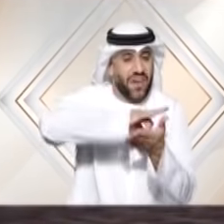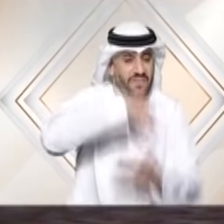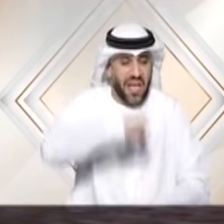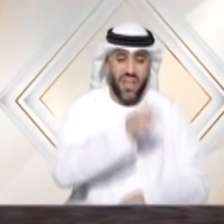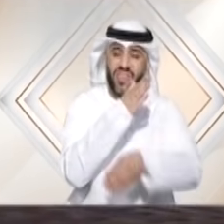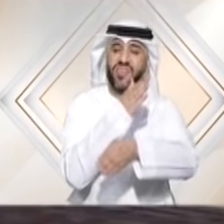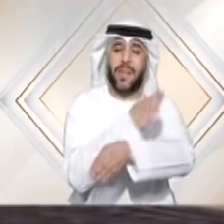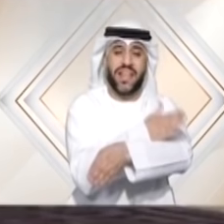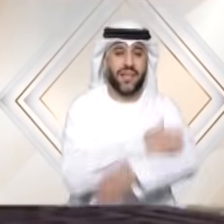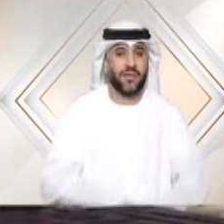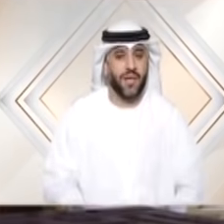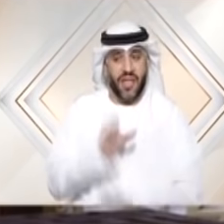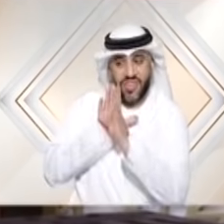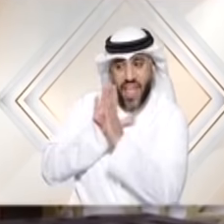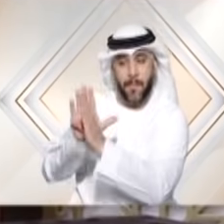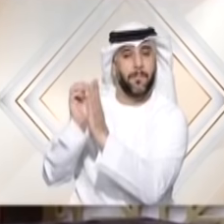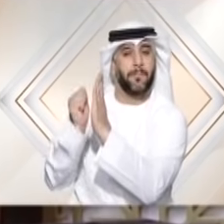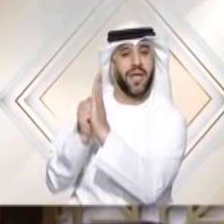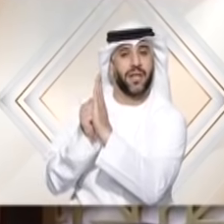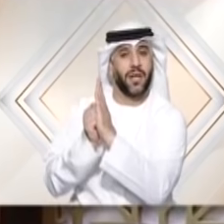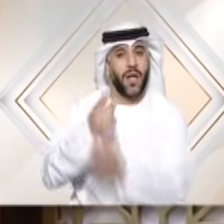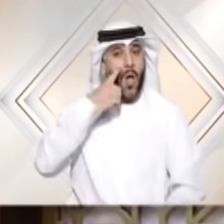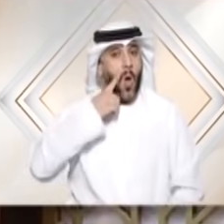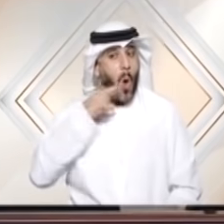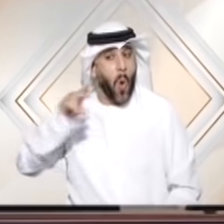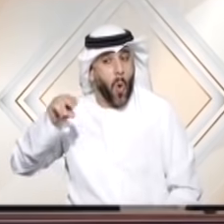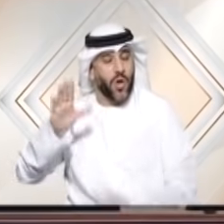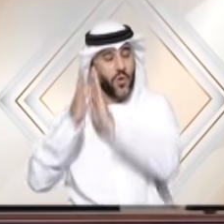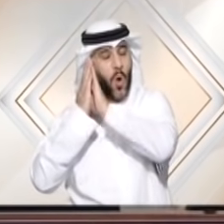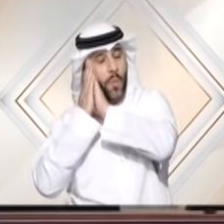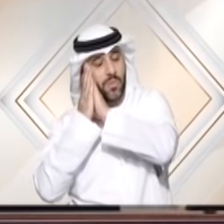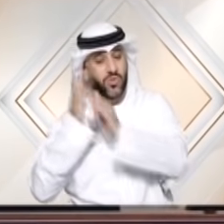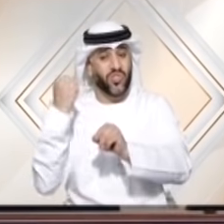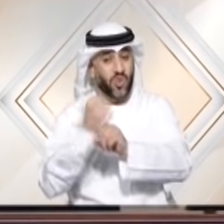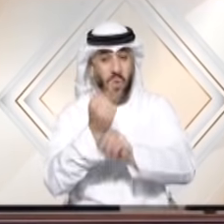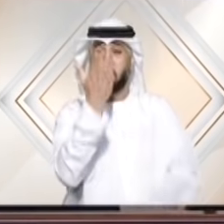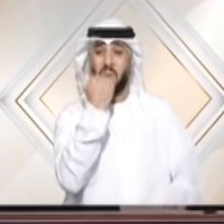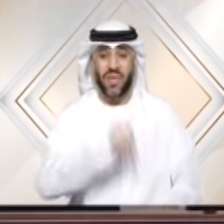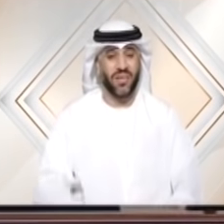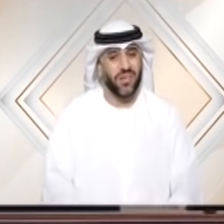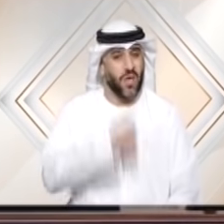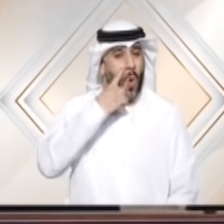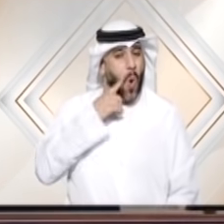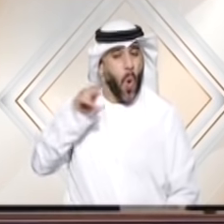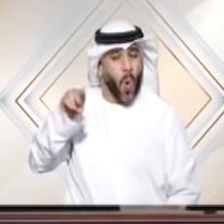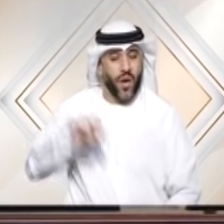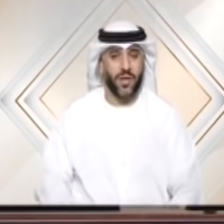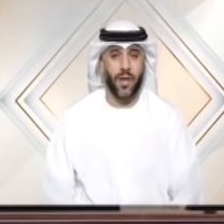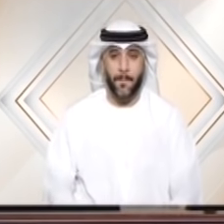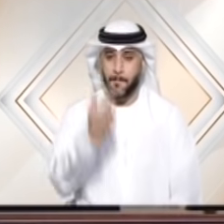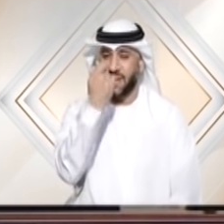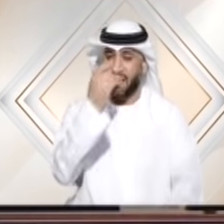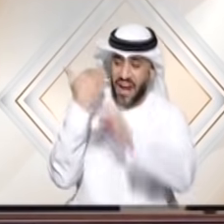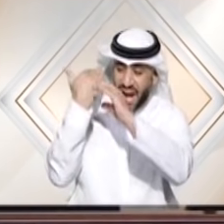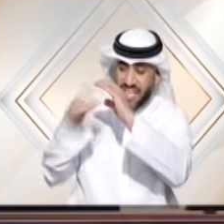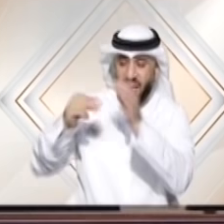الغربة، تصرفين على بيت وجالس نايم، أخوك يشتغل؟ لا إيه ما يشتغل، جالس نايم وأنت تصرفين على البيت، من يدفع فواتير